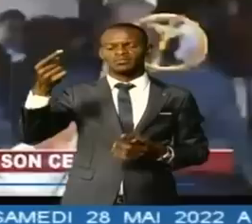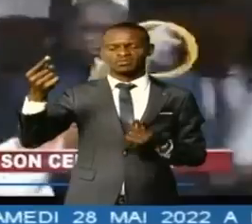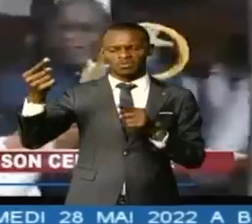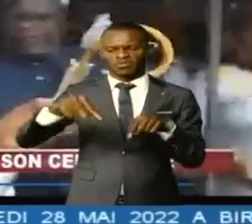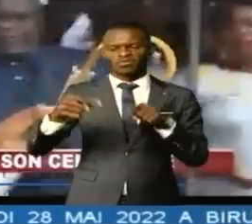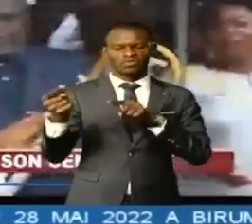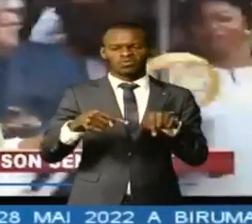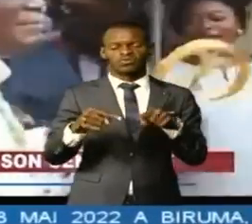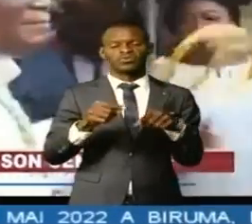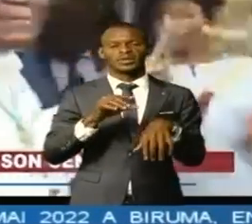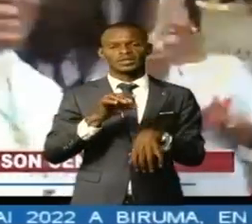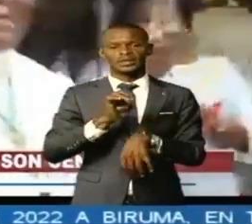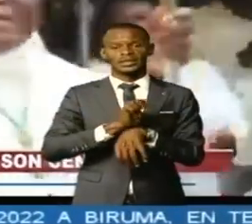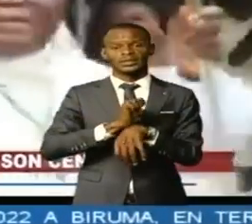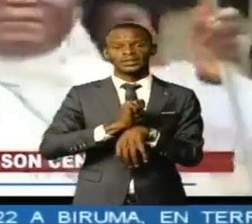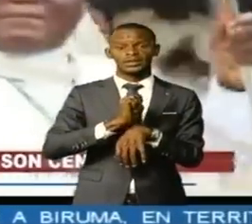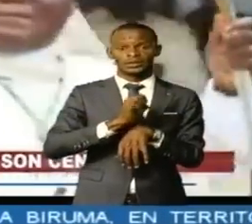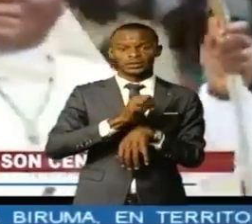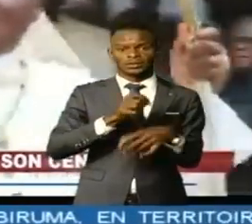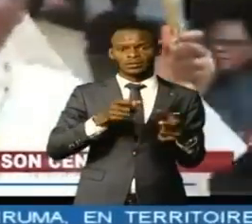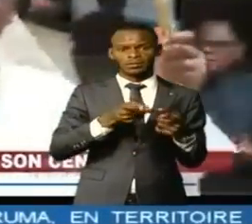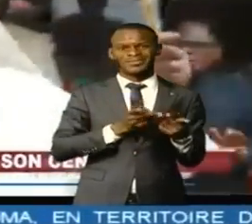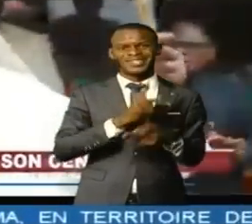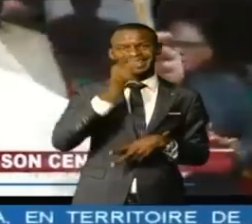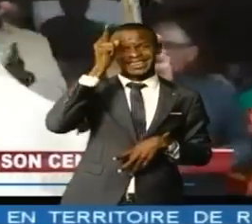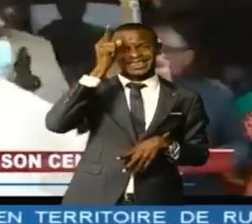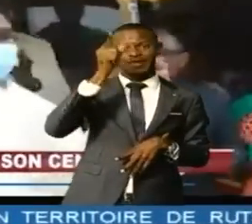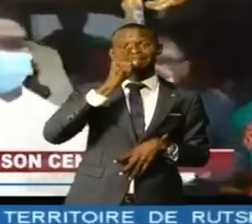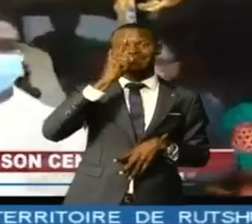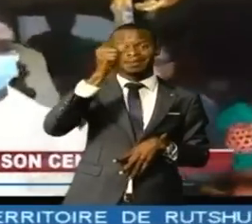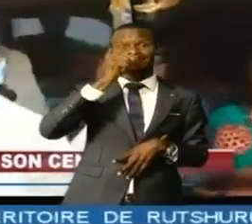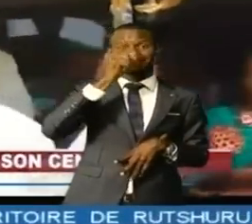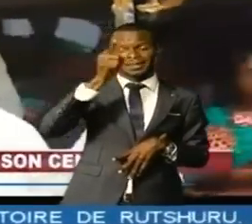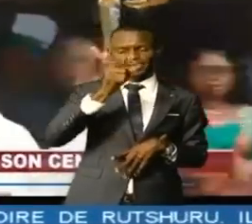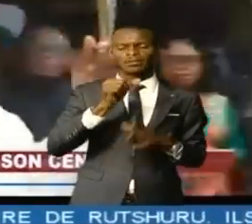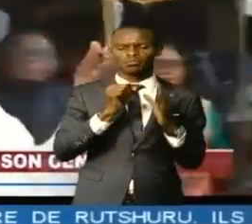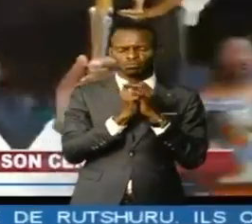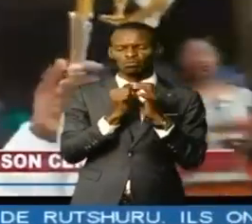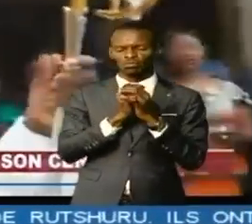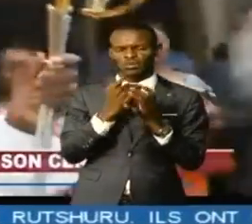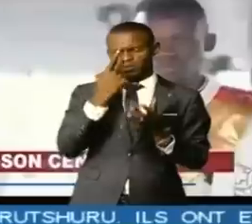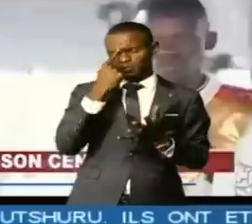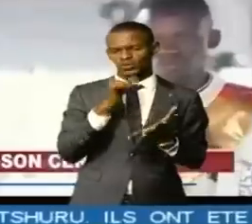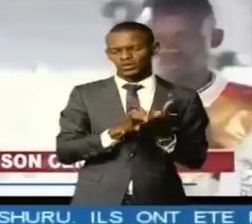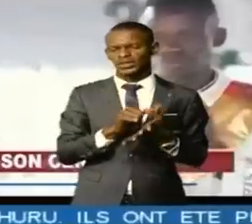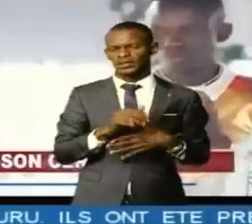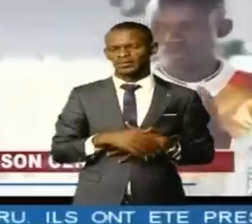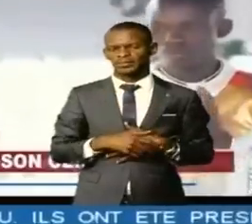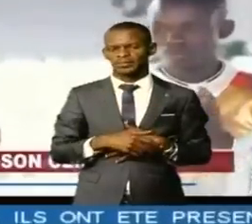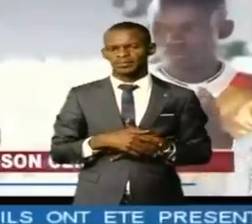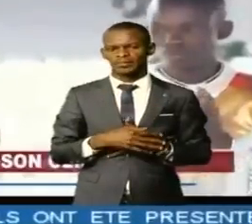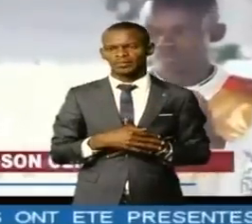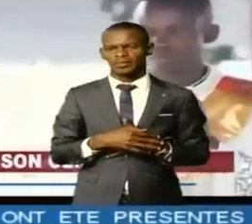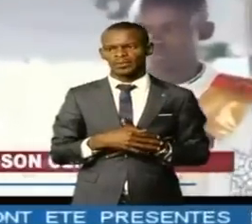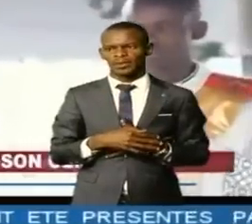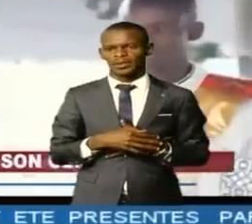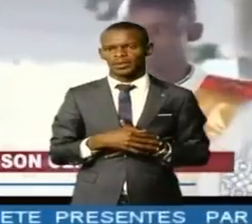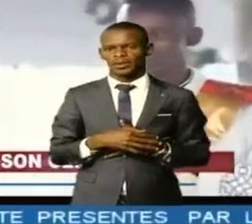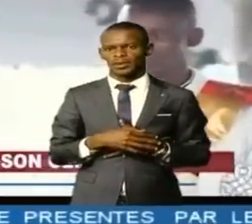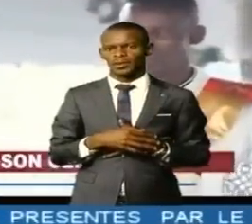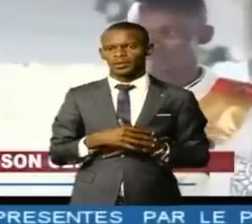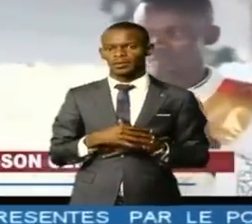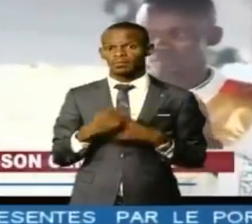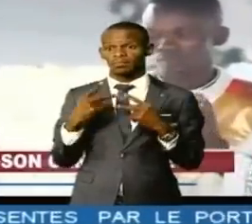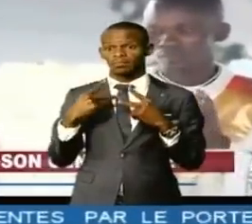de l'évangélisation du diocèse d'Idiofa. Monseigneur José Moko Ikanga, évêque d'Idiofa et vice-président de la CENCO,